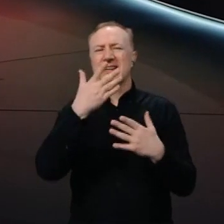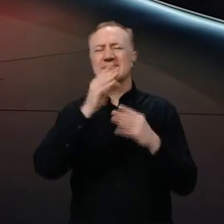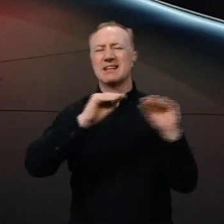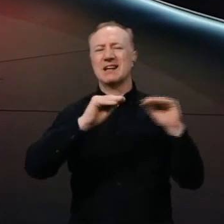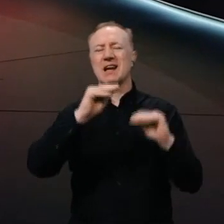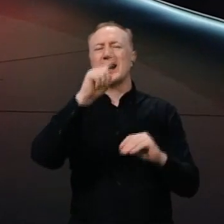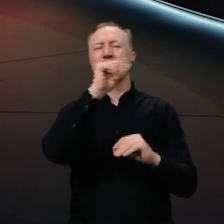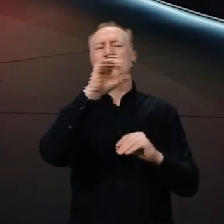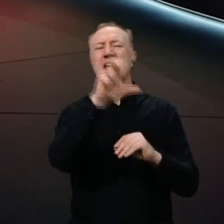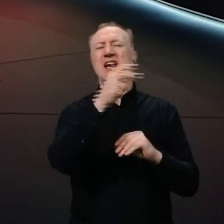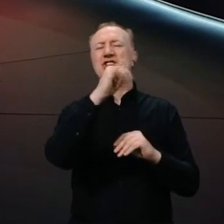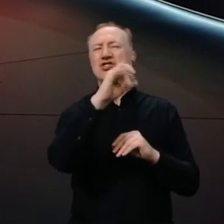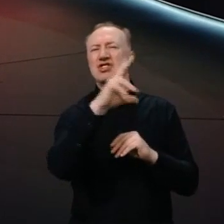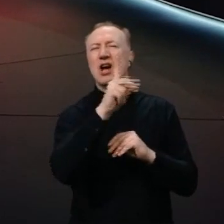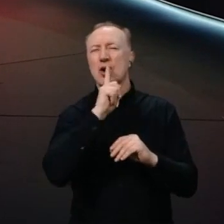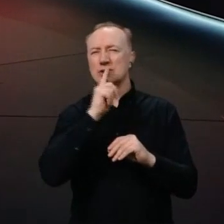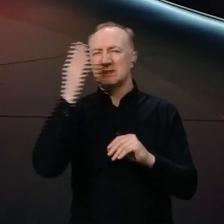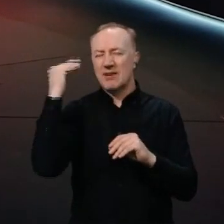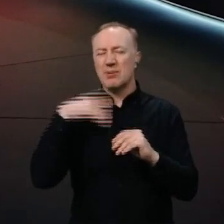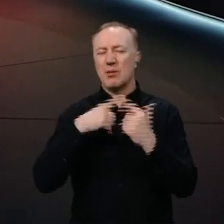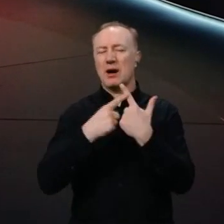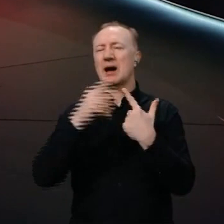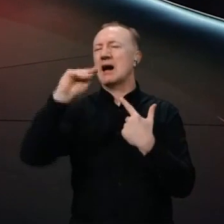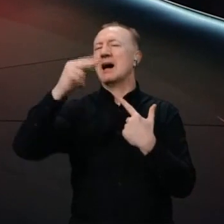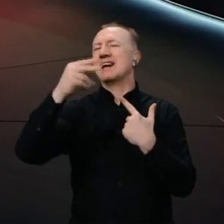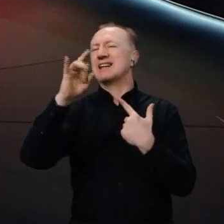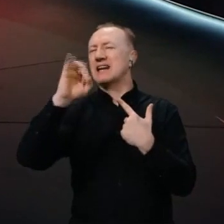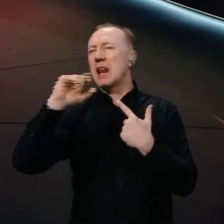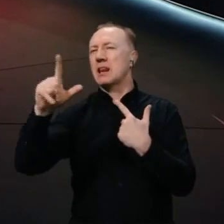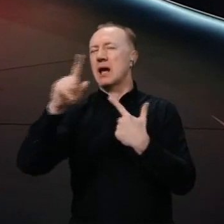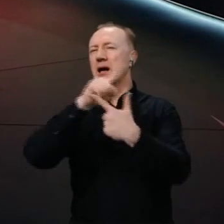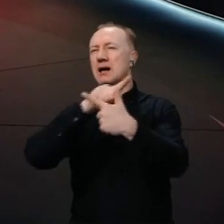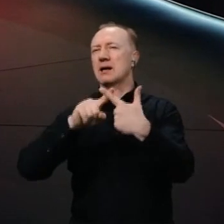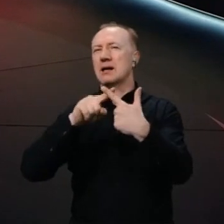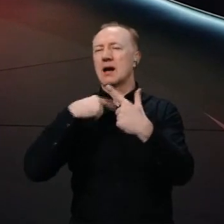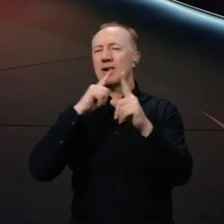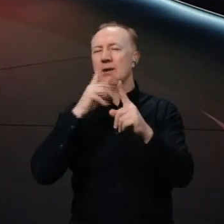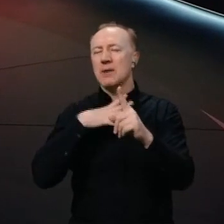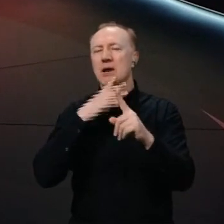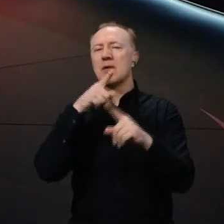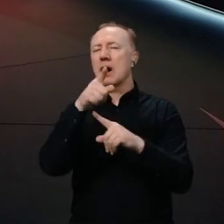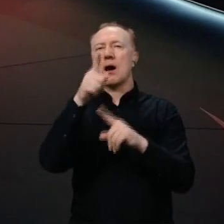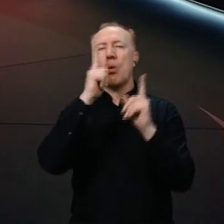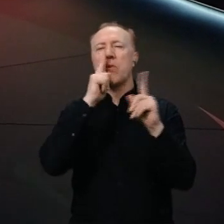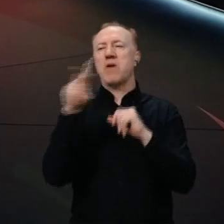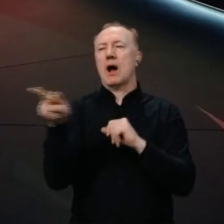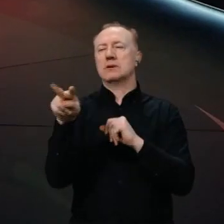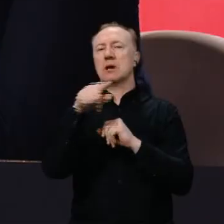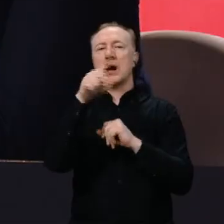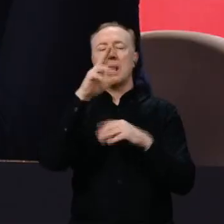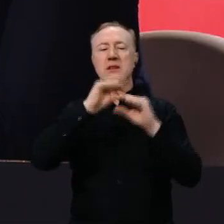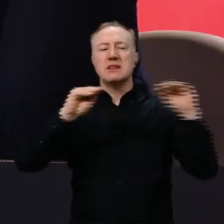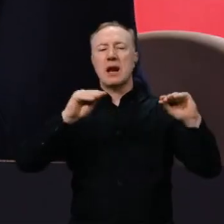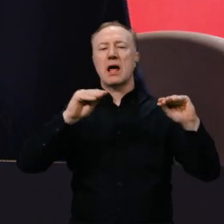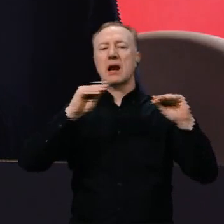Piechniczkiem. I oni uważają, że jakby trener reprezentacji Polski powinien się tylko i wyłącznie koncentrować na reprezentacji Polski,